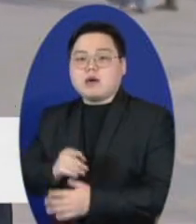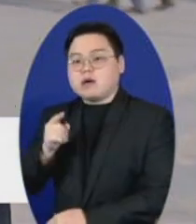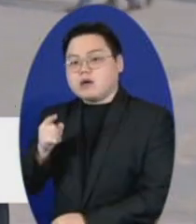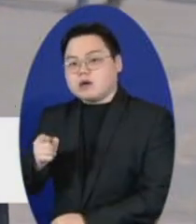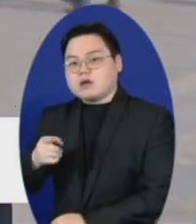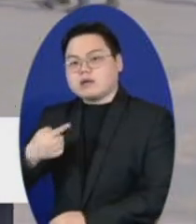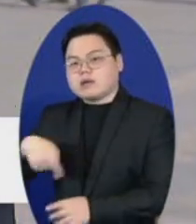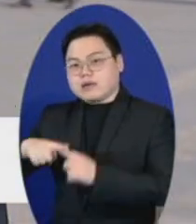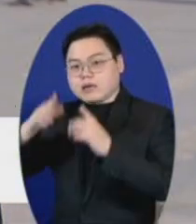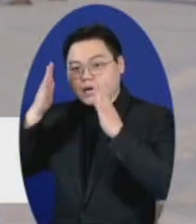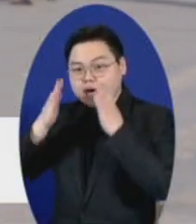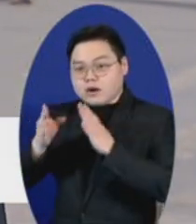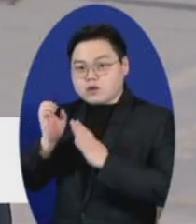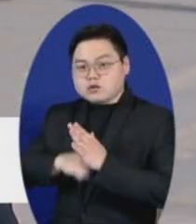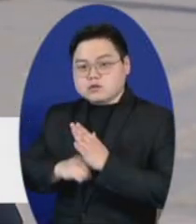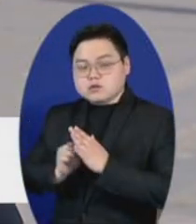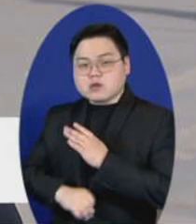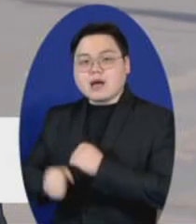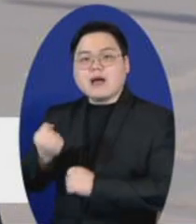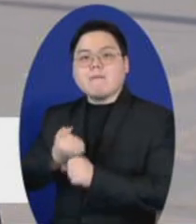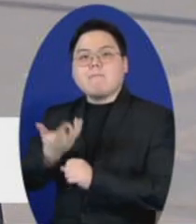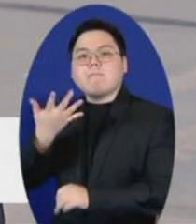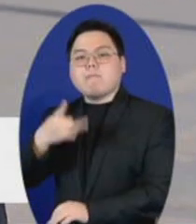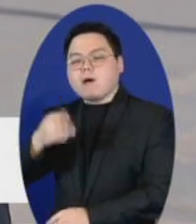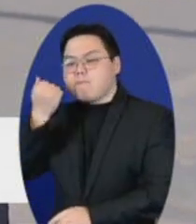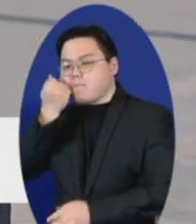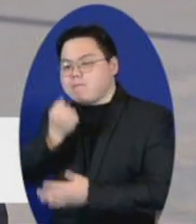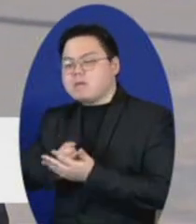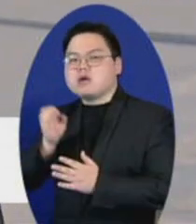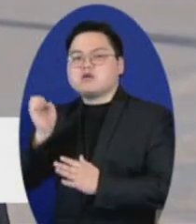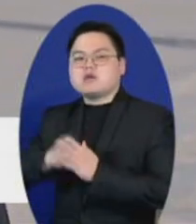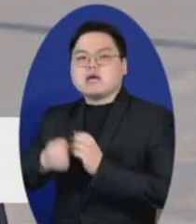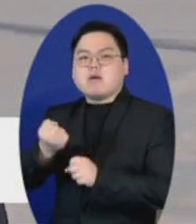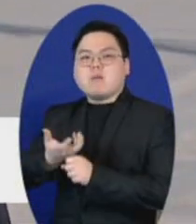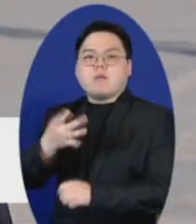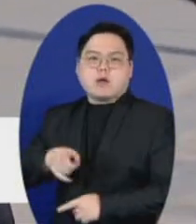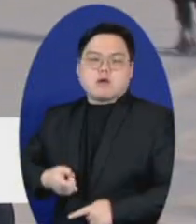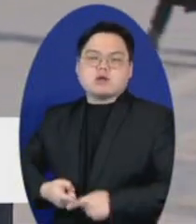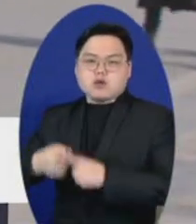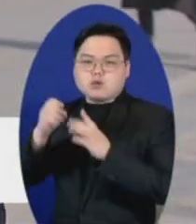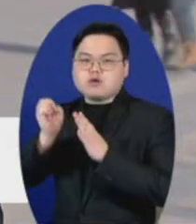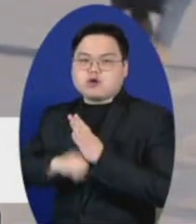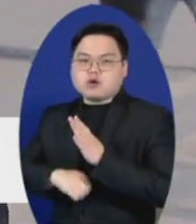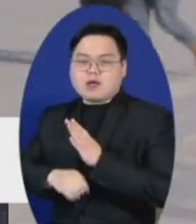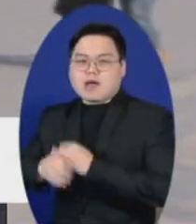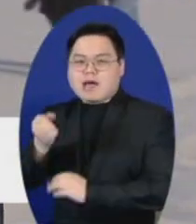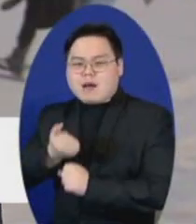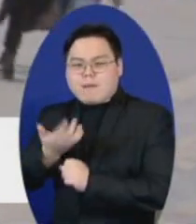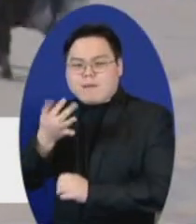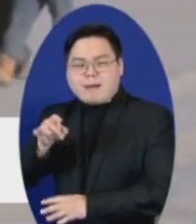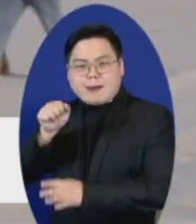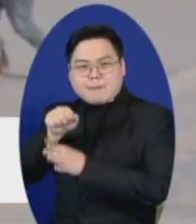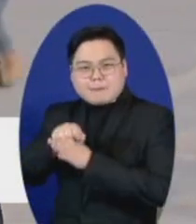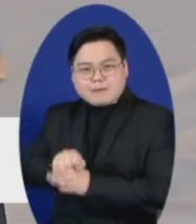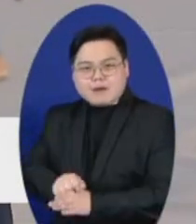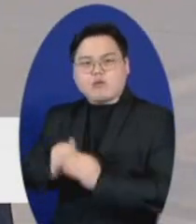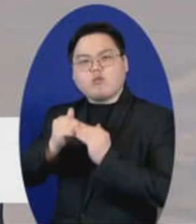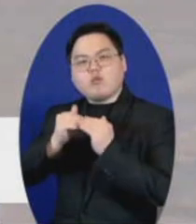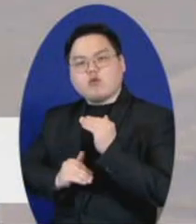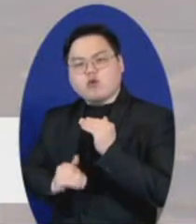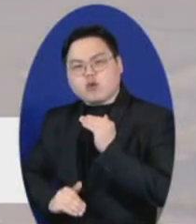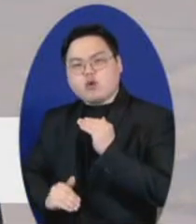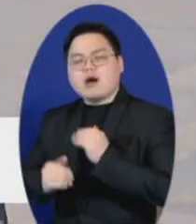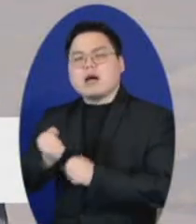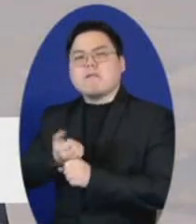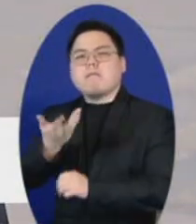нар анхаарах ёстой. Ажлын байрныг бид нар баталгаатай болгох ёстой. Ажлын байрыг нэмэгдүүлэх ёстой. За ажлын байрны дарамтыг бол багасгах ёстой. Ажлын